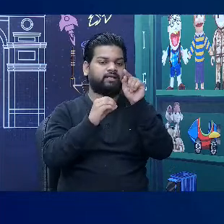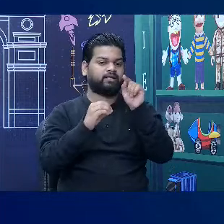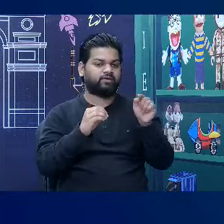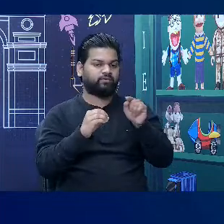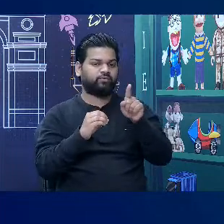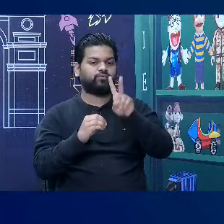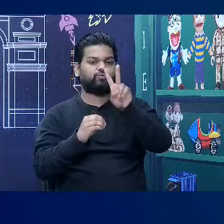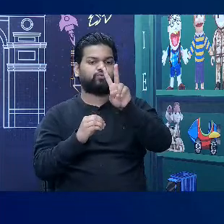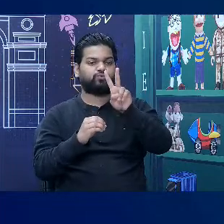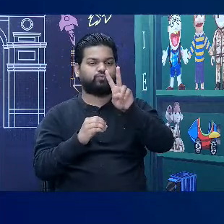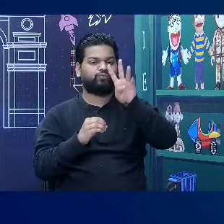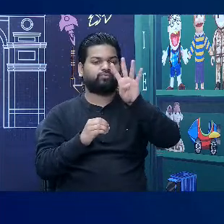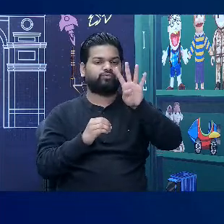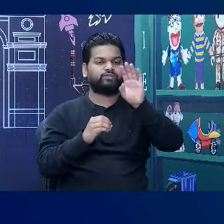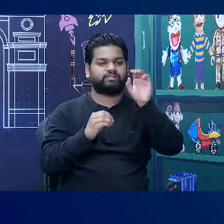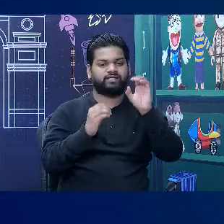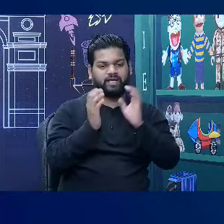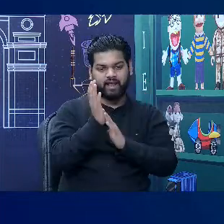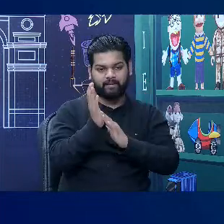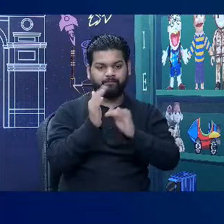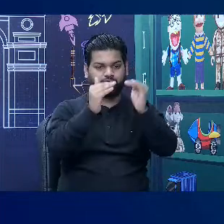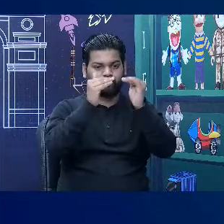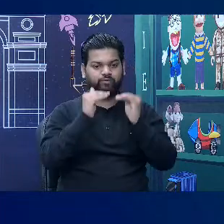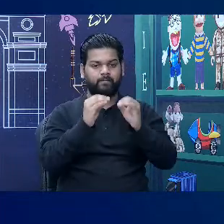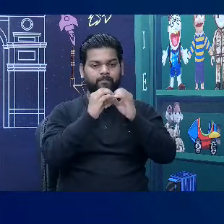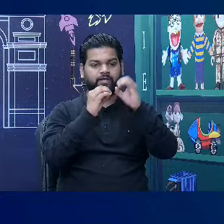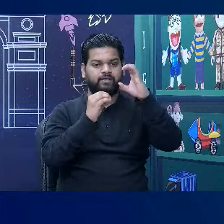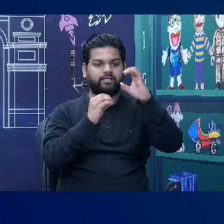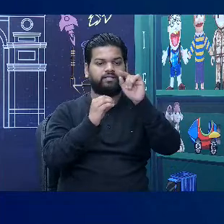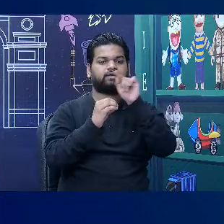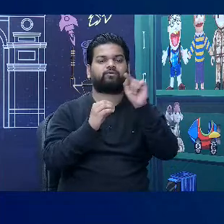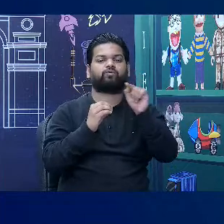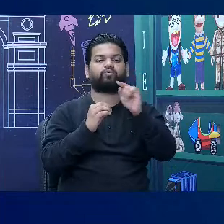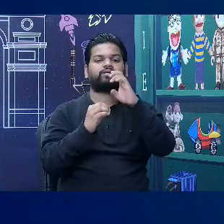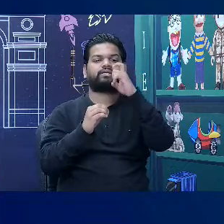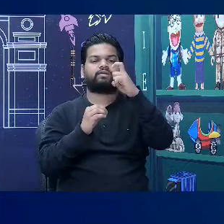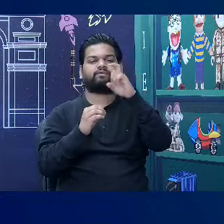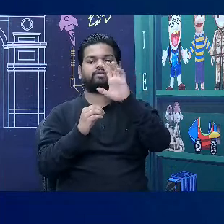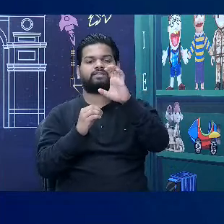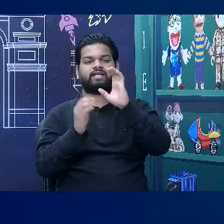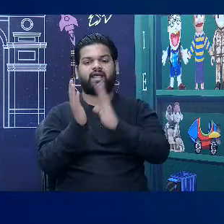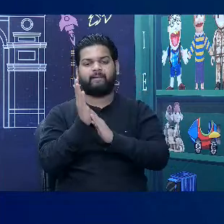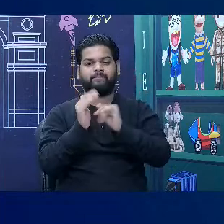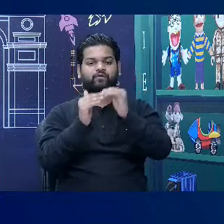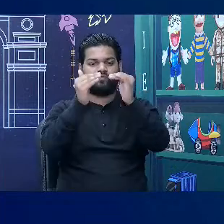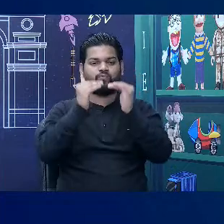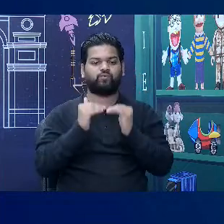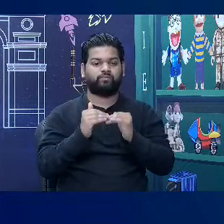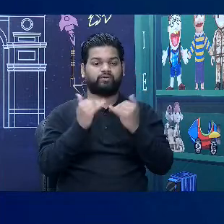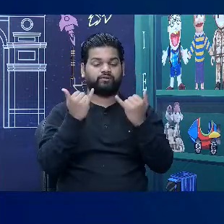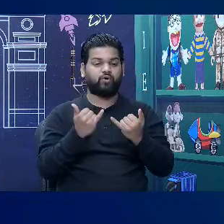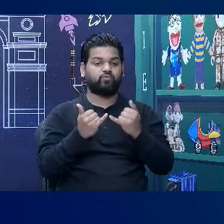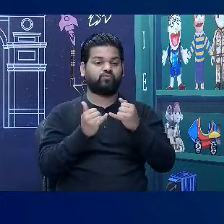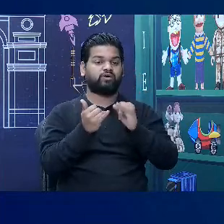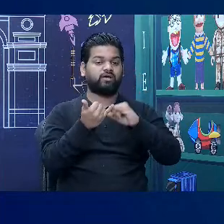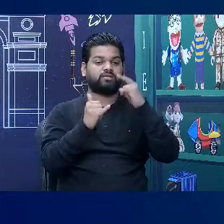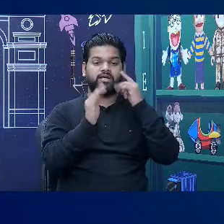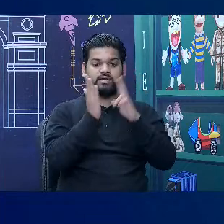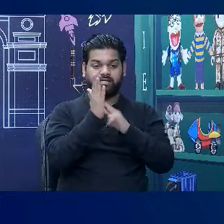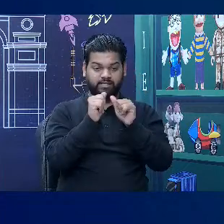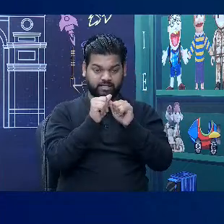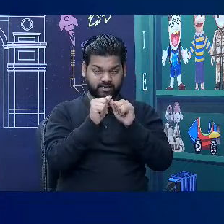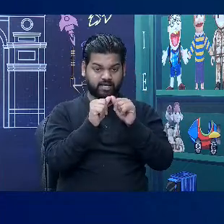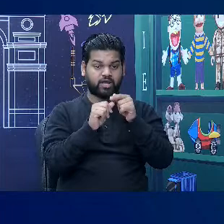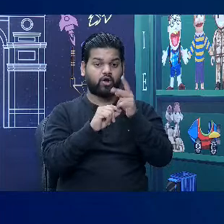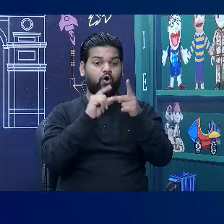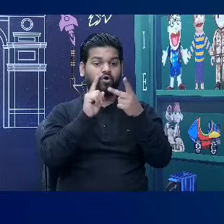is given as 7 centimeters. Determine, first part है sin A and cos A, और